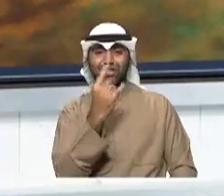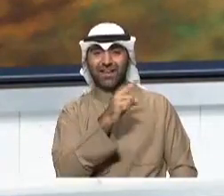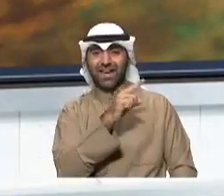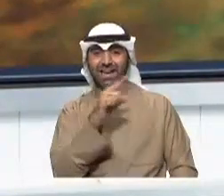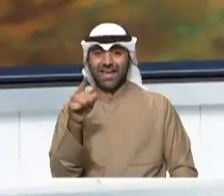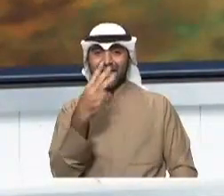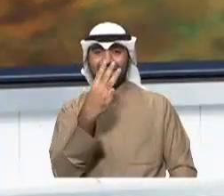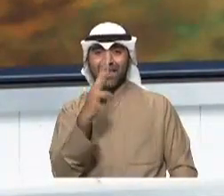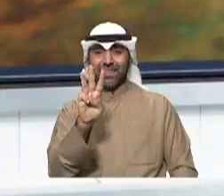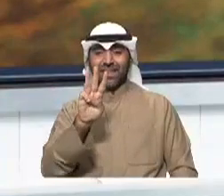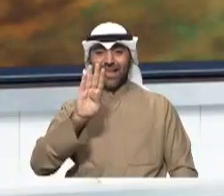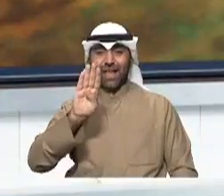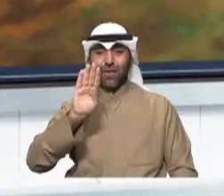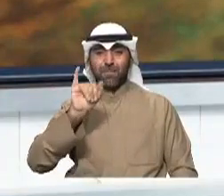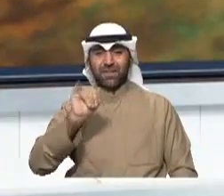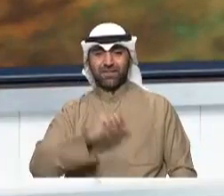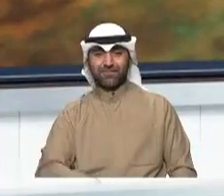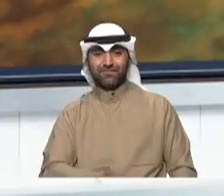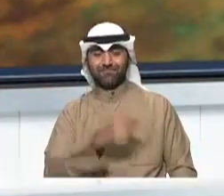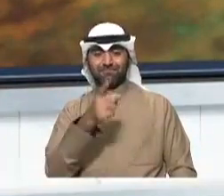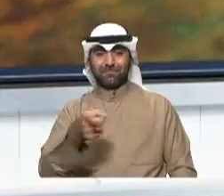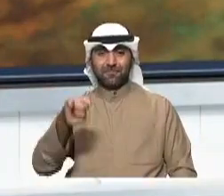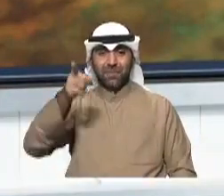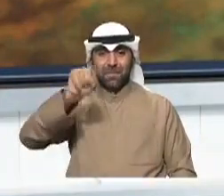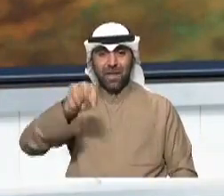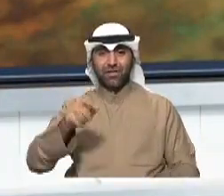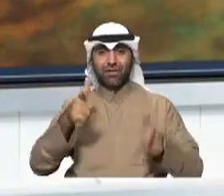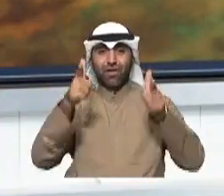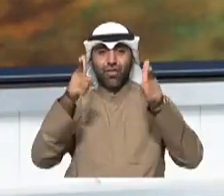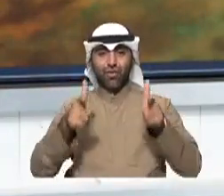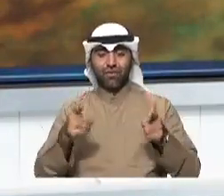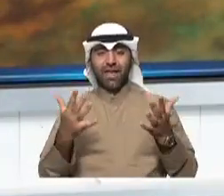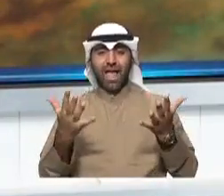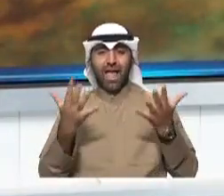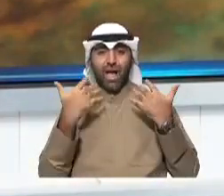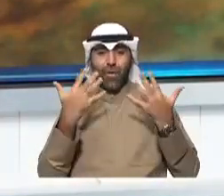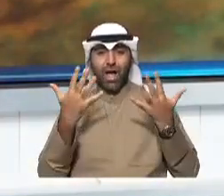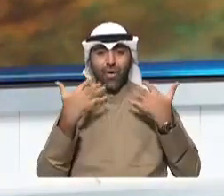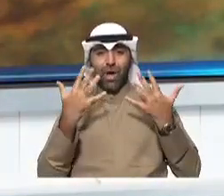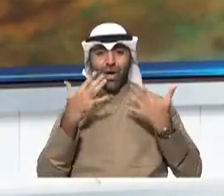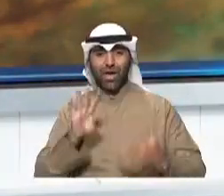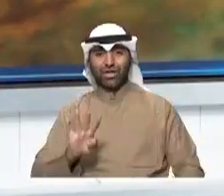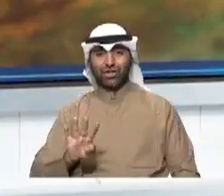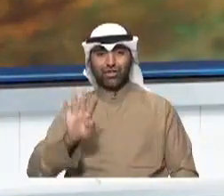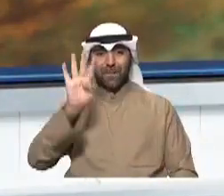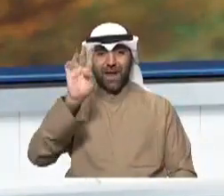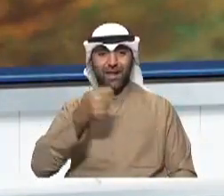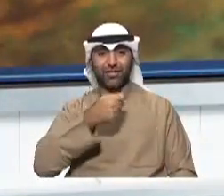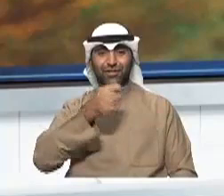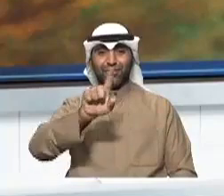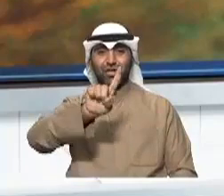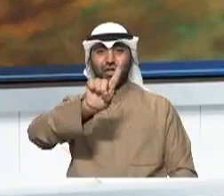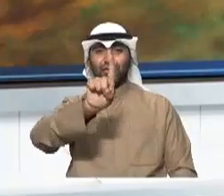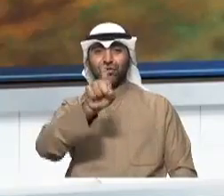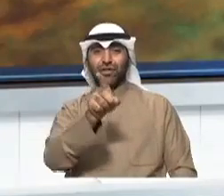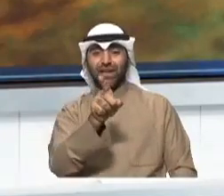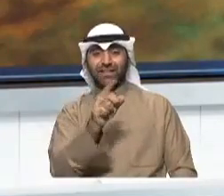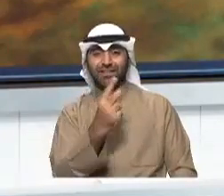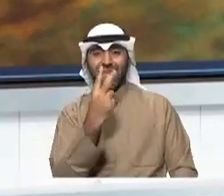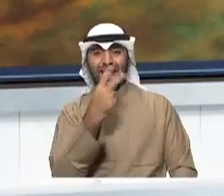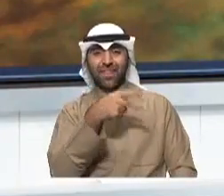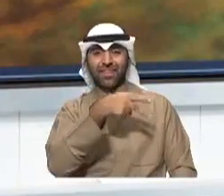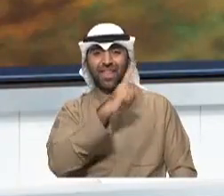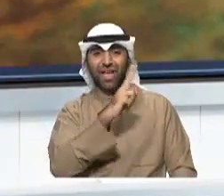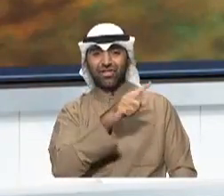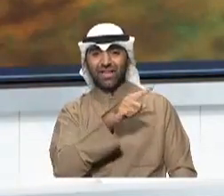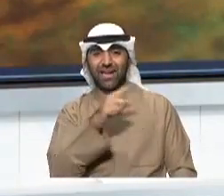درجات الحرارة العظمى قد تصل إلى 22 درجة مئوية في المناطق الغربية من دولة الكويت في منطقتي شقاية والسالمي. شمال